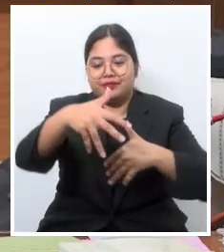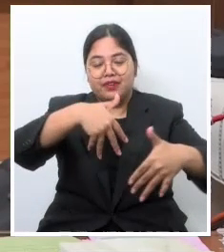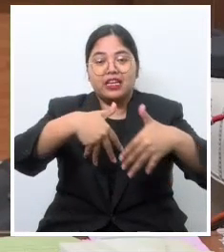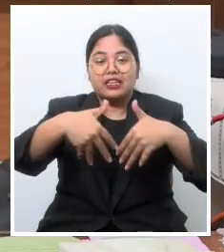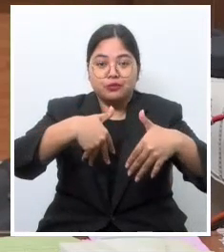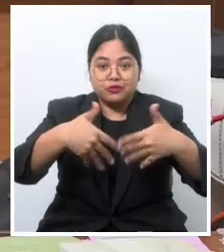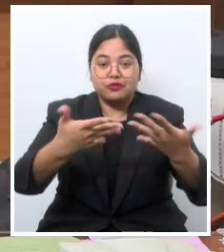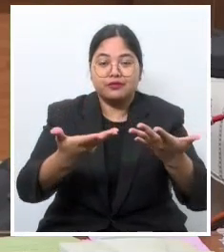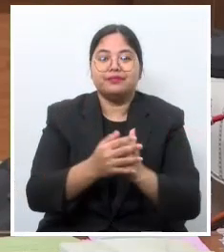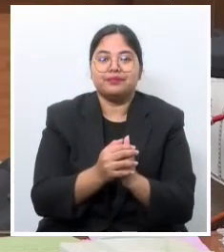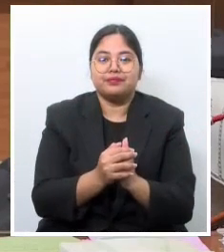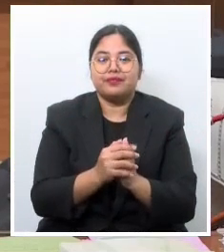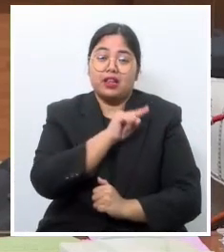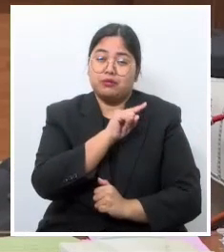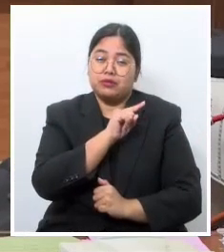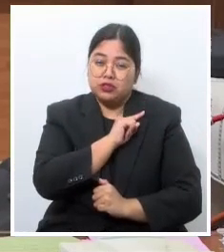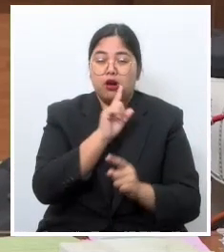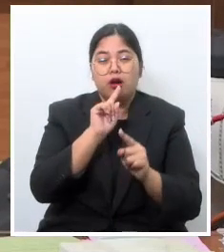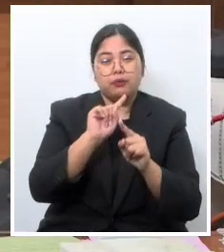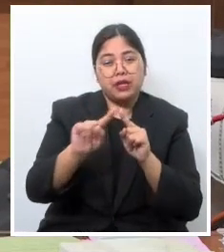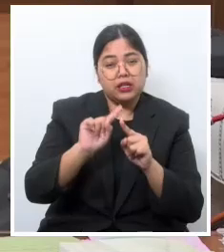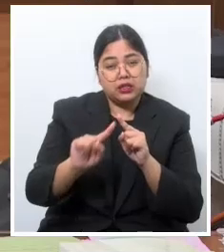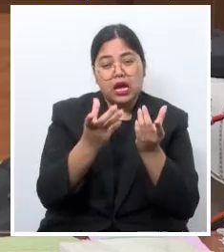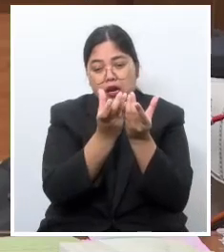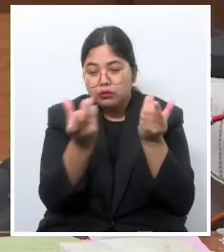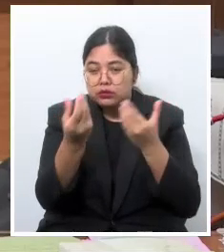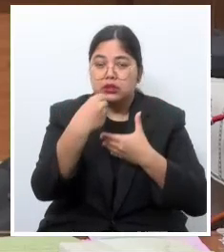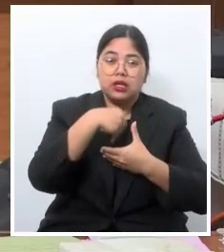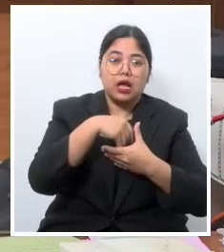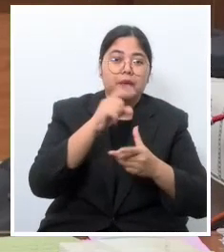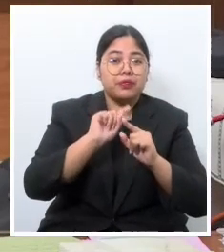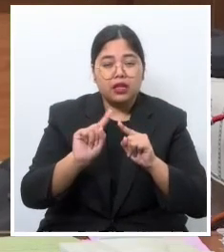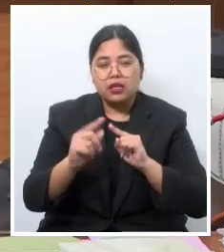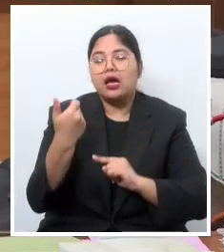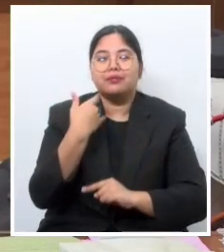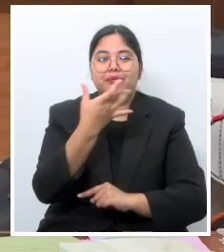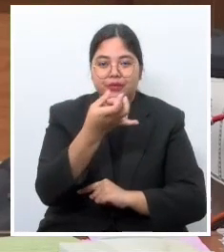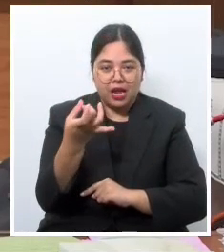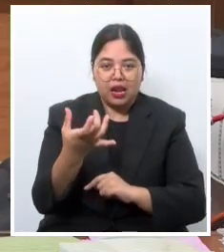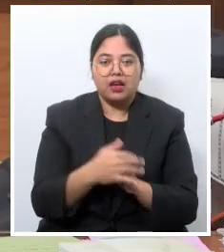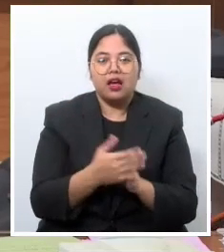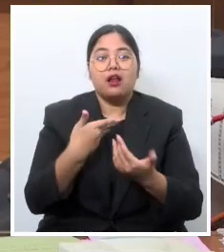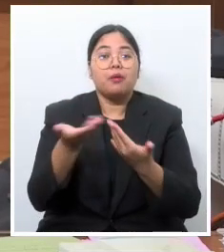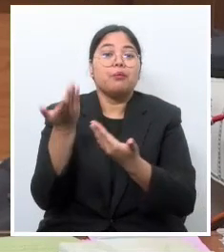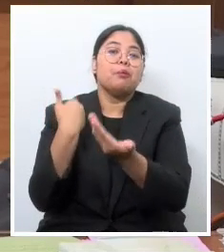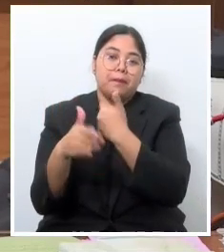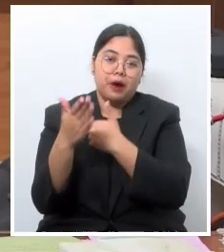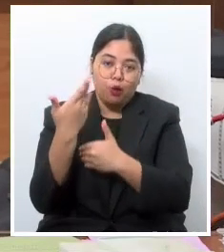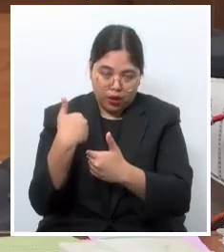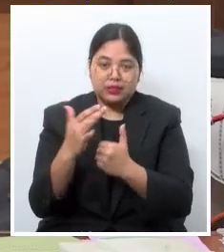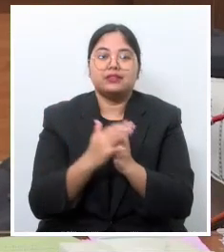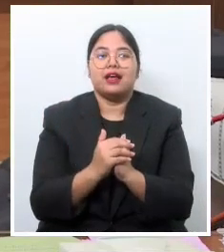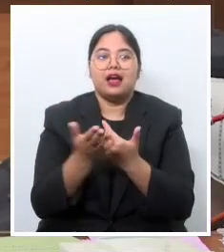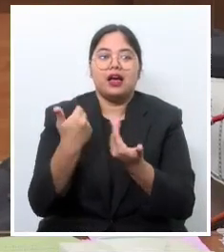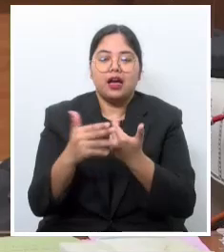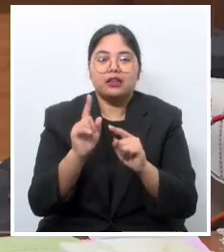พลเมืองหน้าที่พลเมืองและศีลธรรมนอกจากนี้ยังมีการสอนวิชาประวัติศาสตร์ตามประกาศ